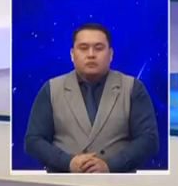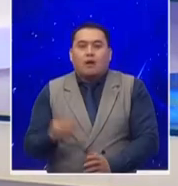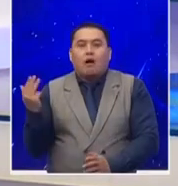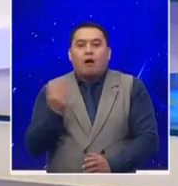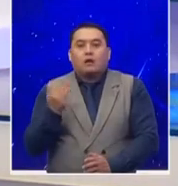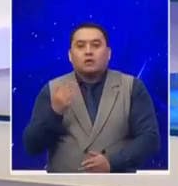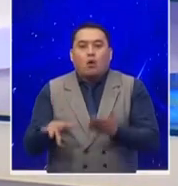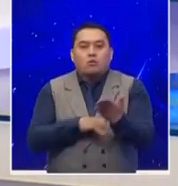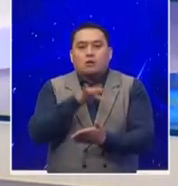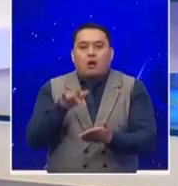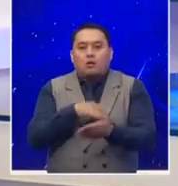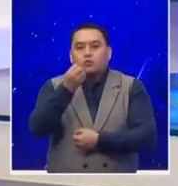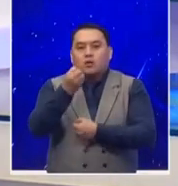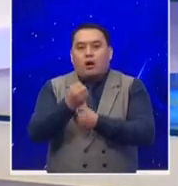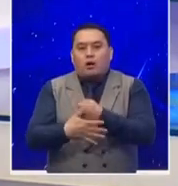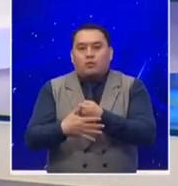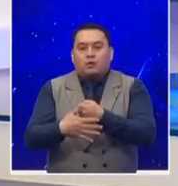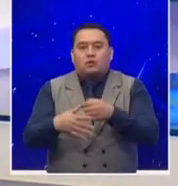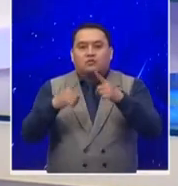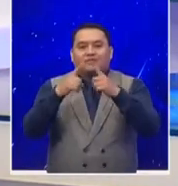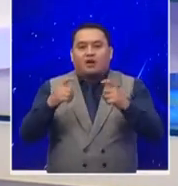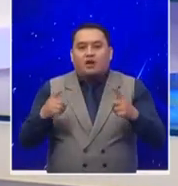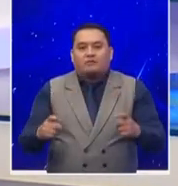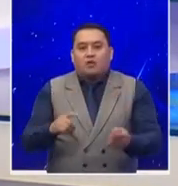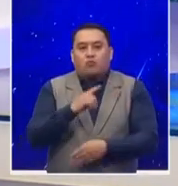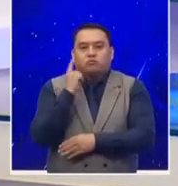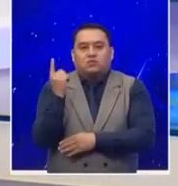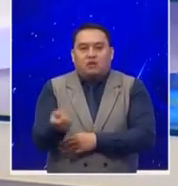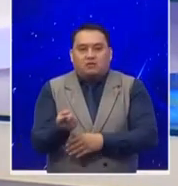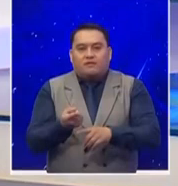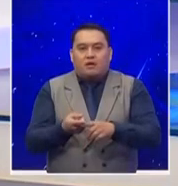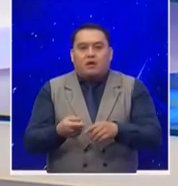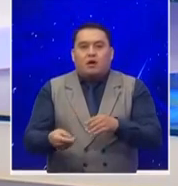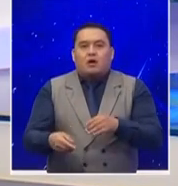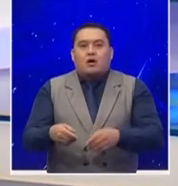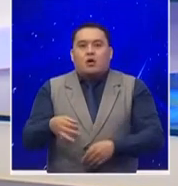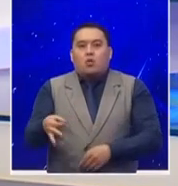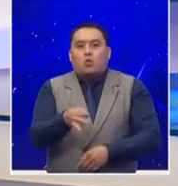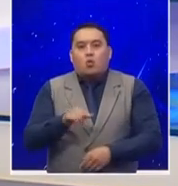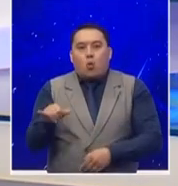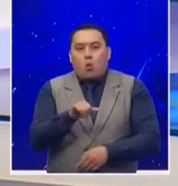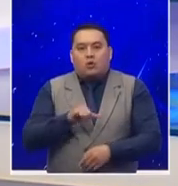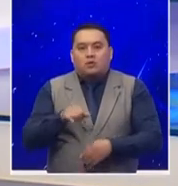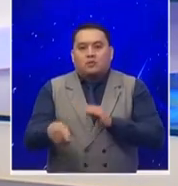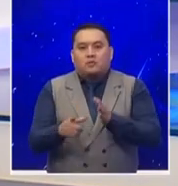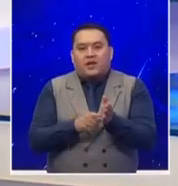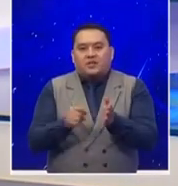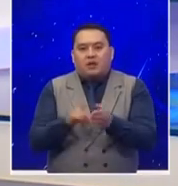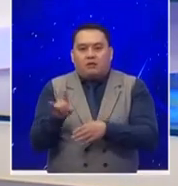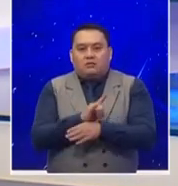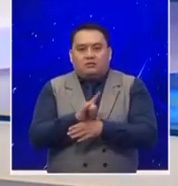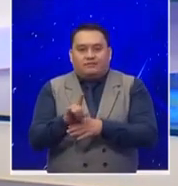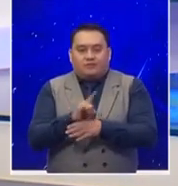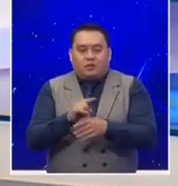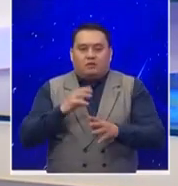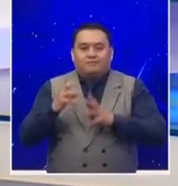Ақтау қаласының орталық алаңында бас шырша құлады, ал Оралда алаяқтар зейнеткерлерді тақырға отырғызып кетті. Осы және